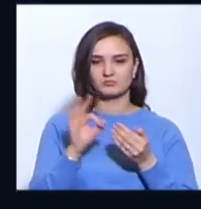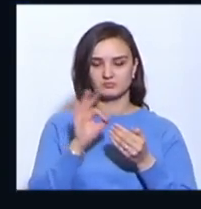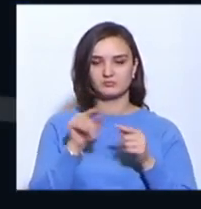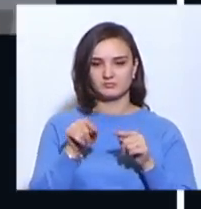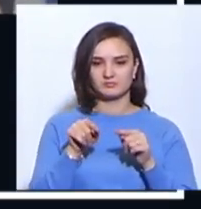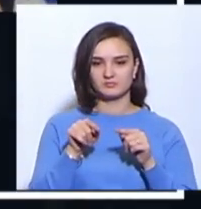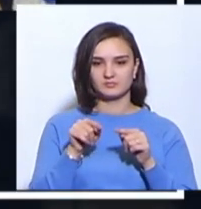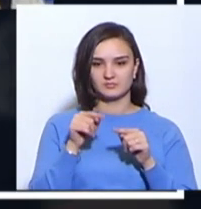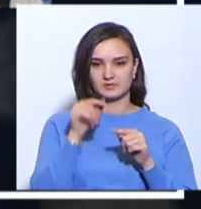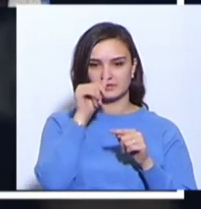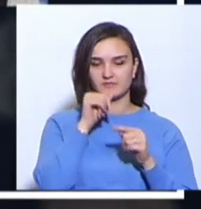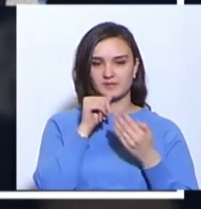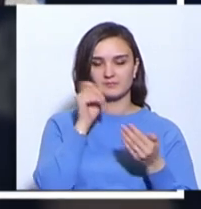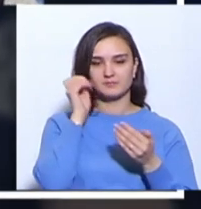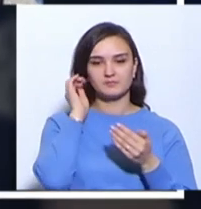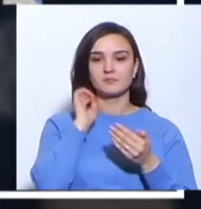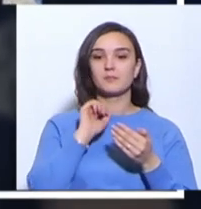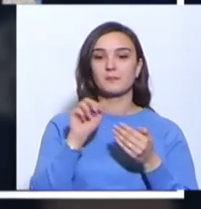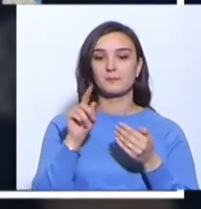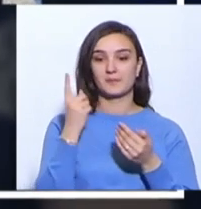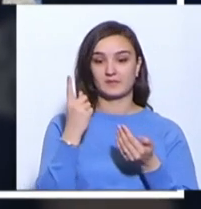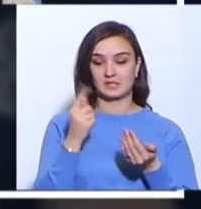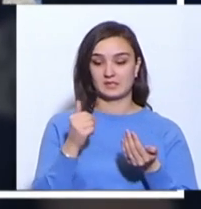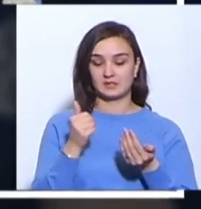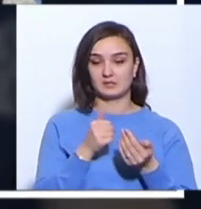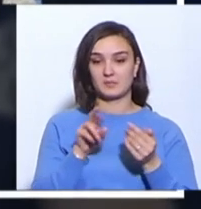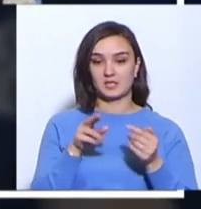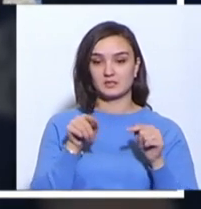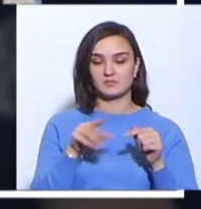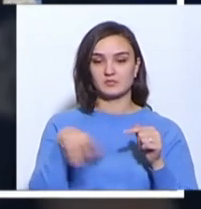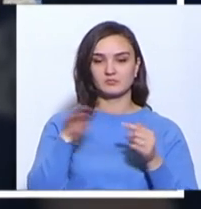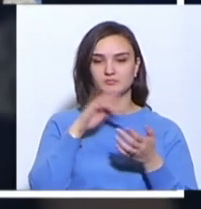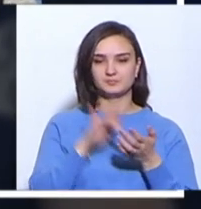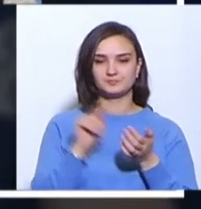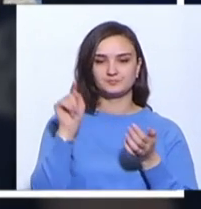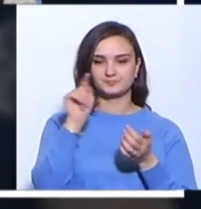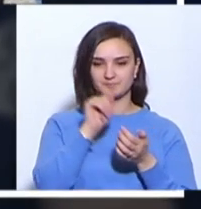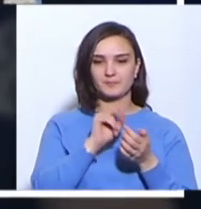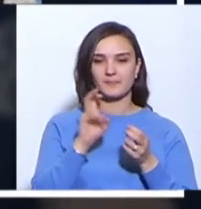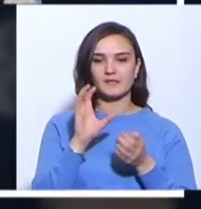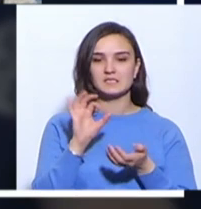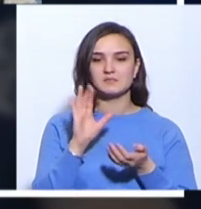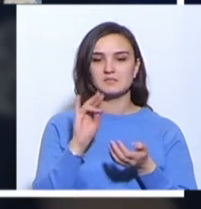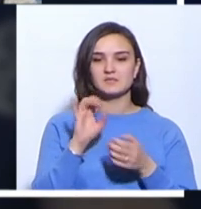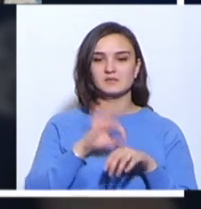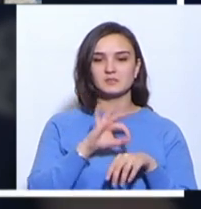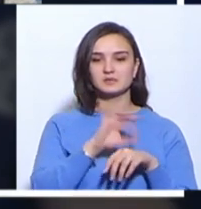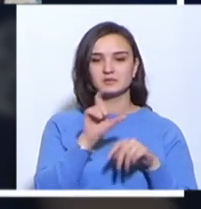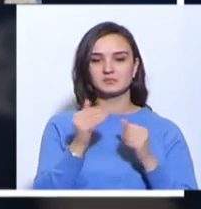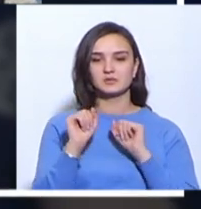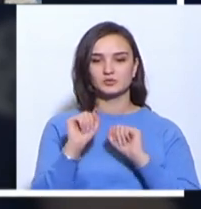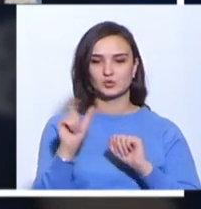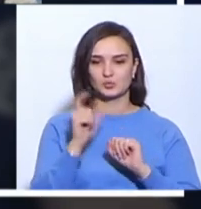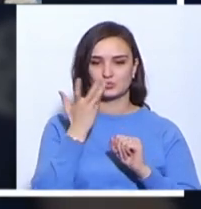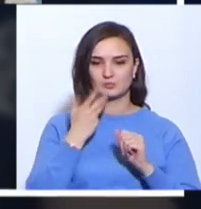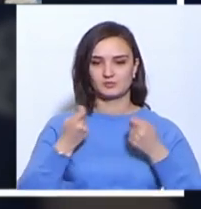თვეა. მარტის პირველ პარასკევს კი სხვადასხვა ქვეყნის მოქალაქეები ონკოპაციენტების მხარდასაჭერად ლურჯ